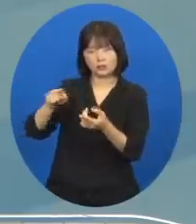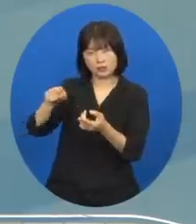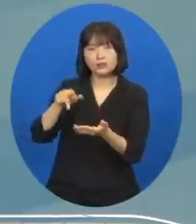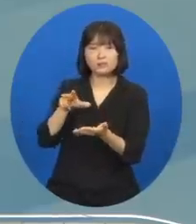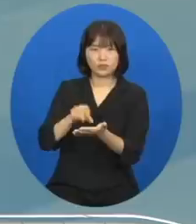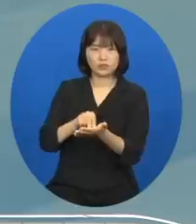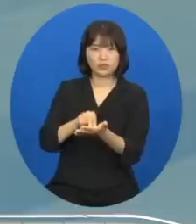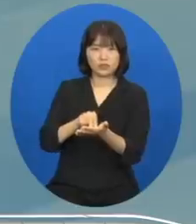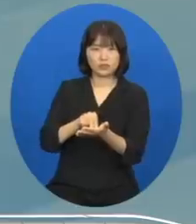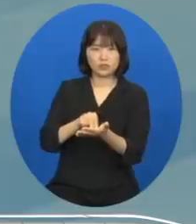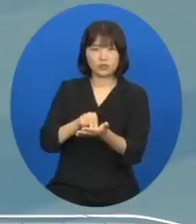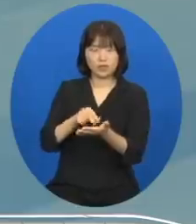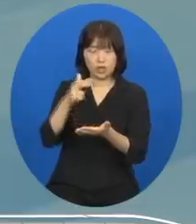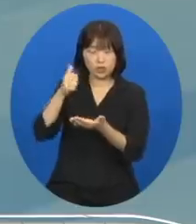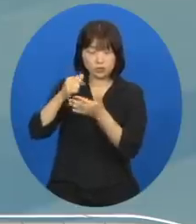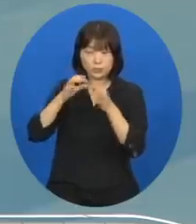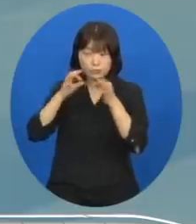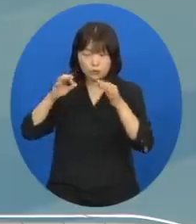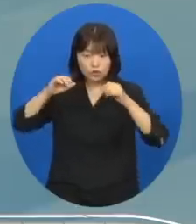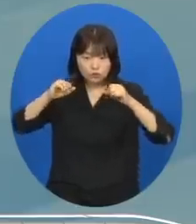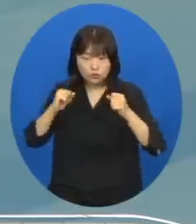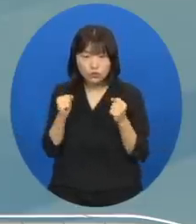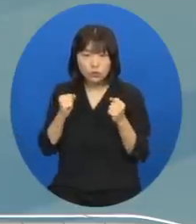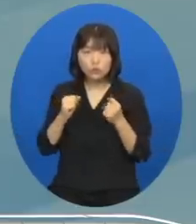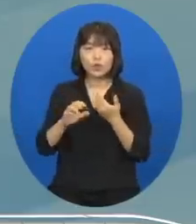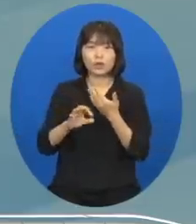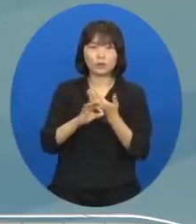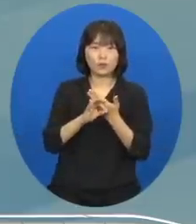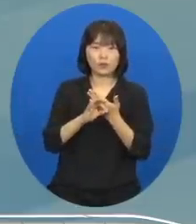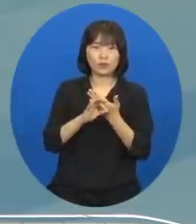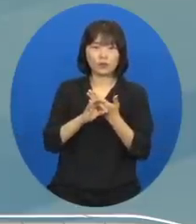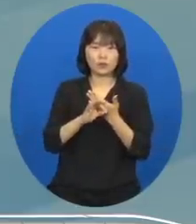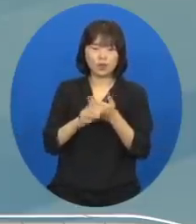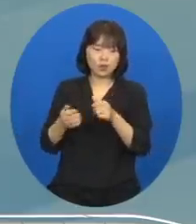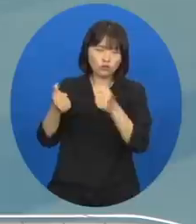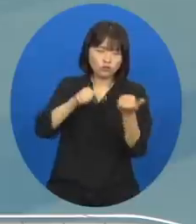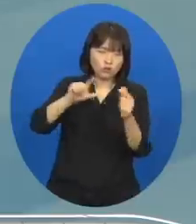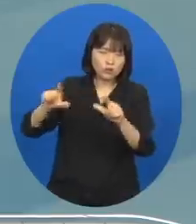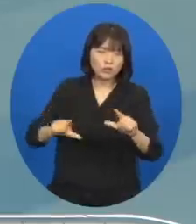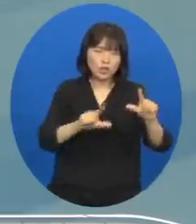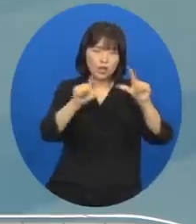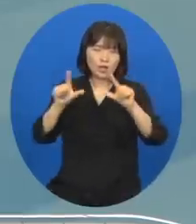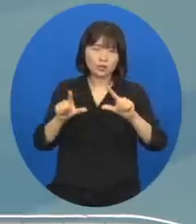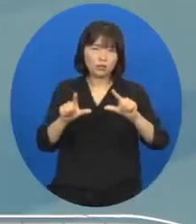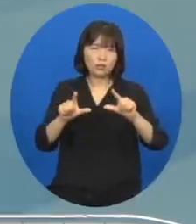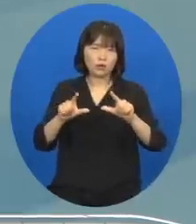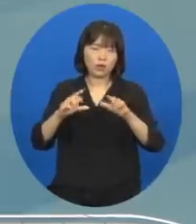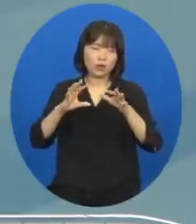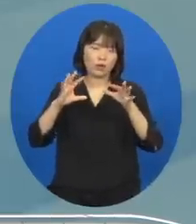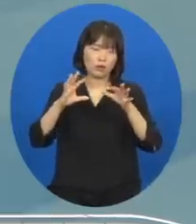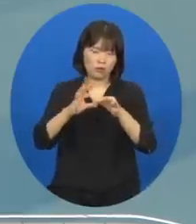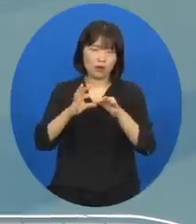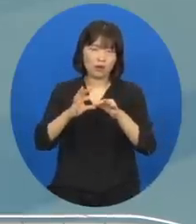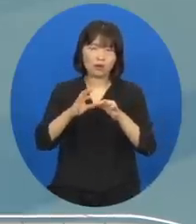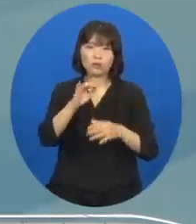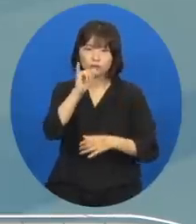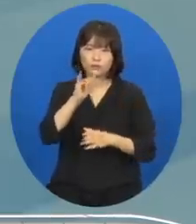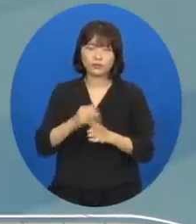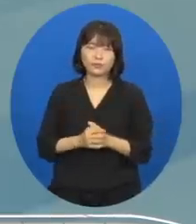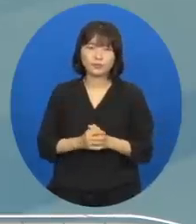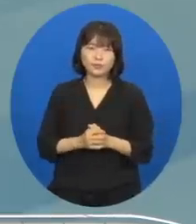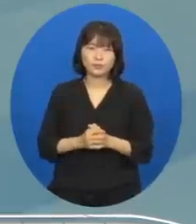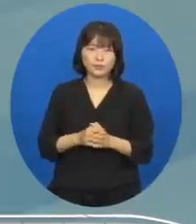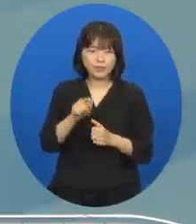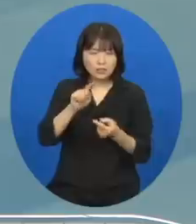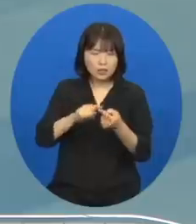우리가 주님의 음성에 순종하는 것은 사실은 죽고 사는 문제와 관련되어 있는 일입니다. 이